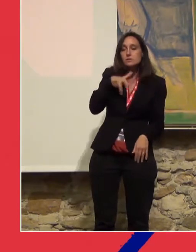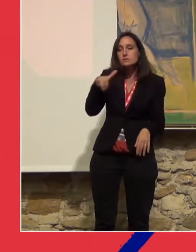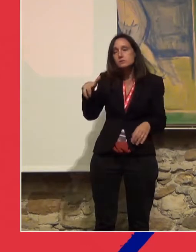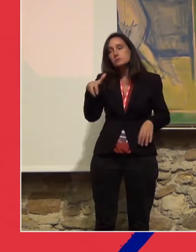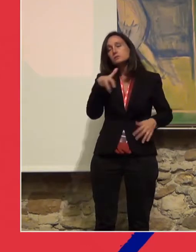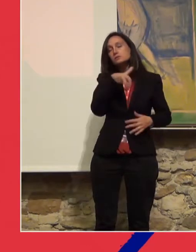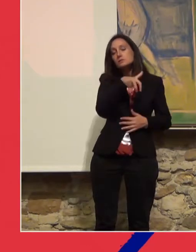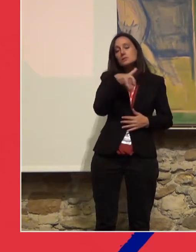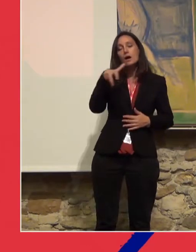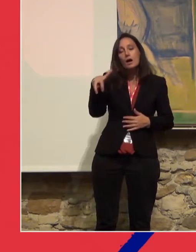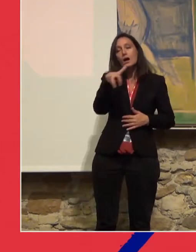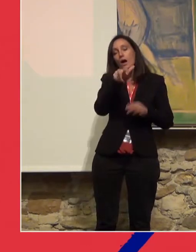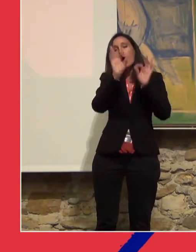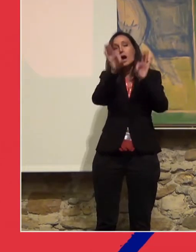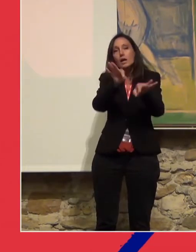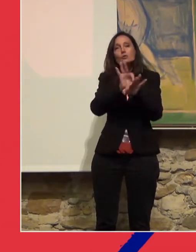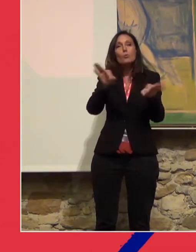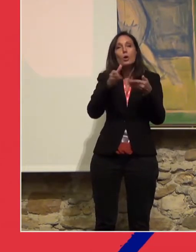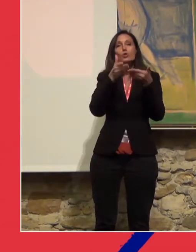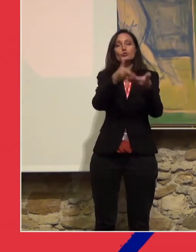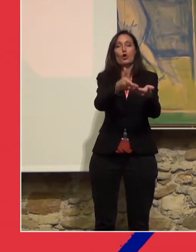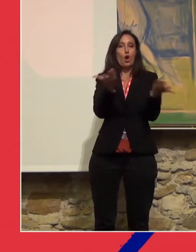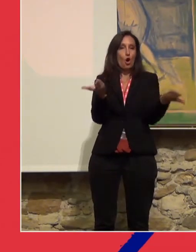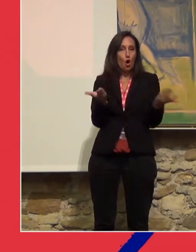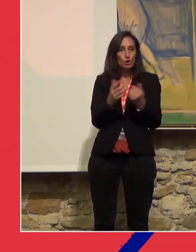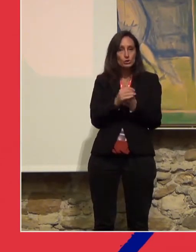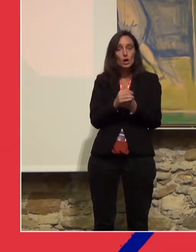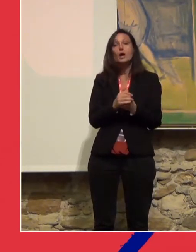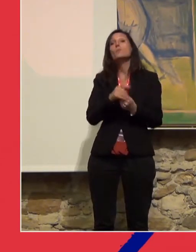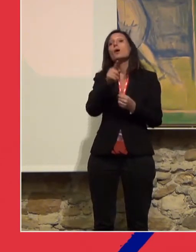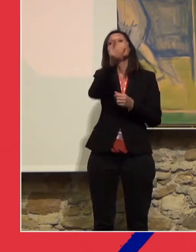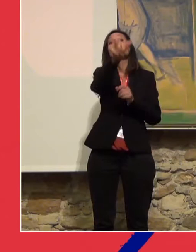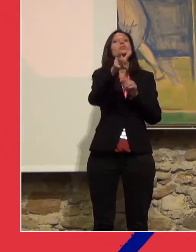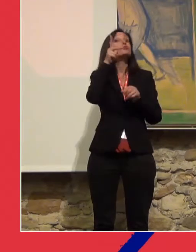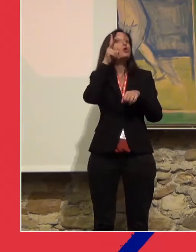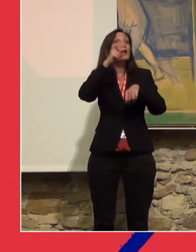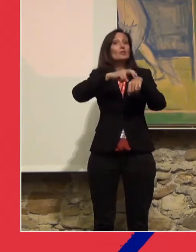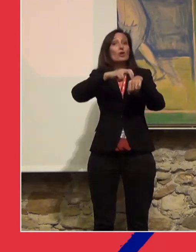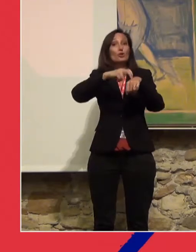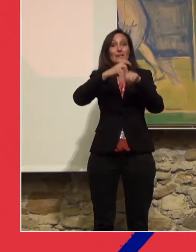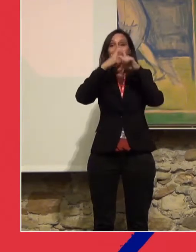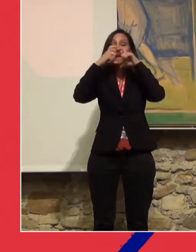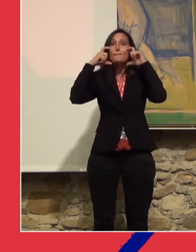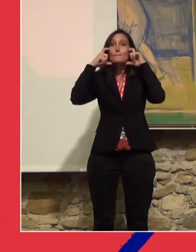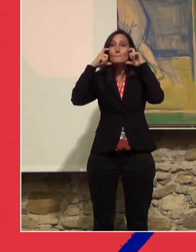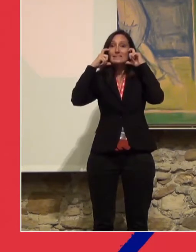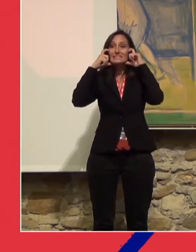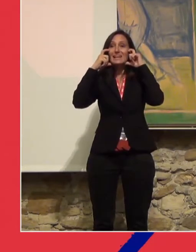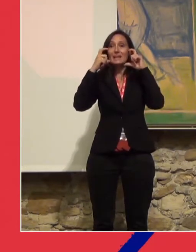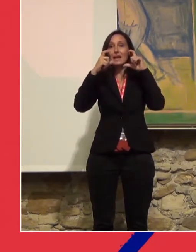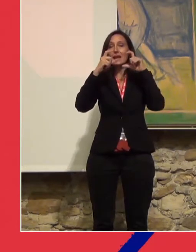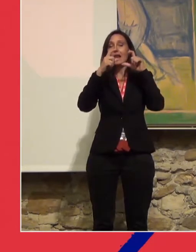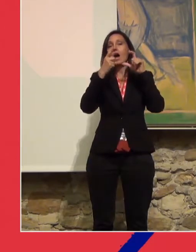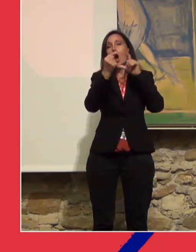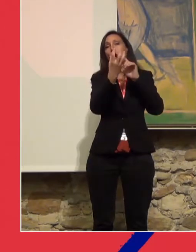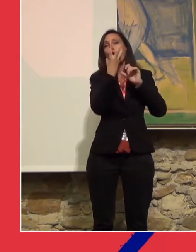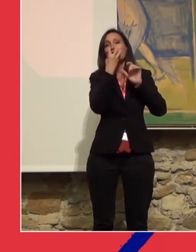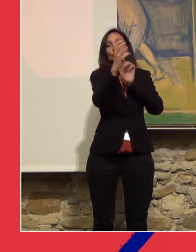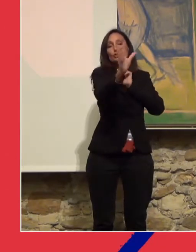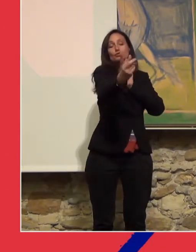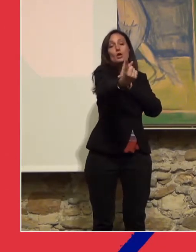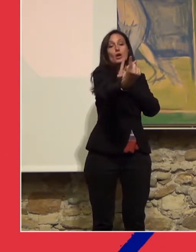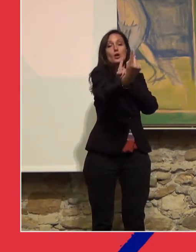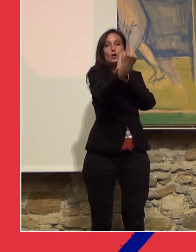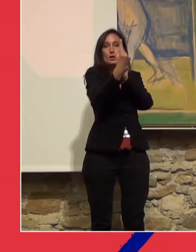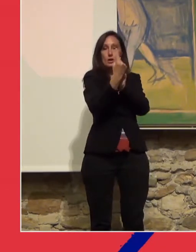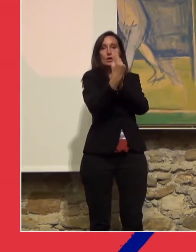E fui molto contento quando mi venne incontro una dottoressa con la mascherina di ossigeno. Mi sembrò di star